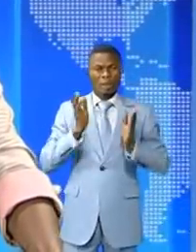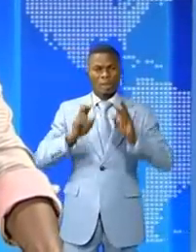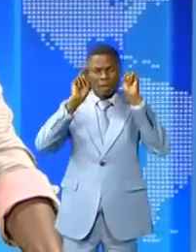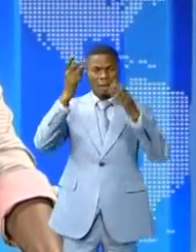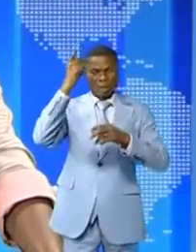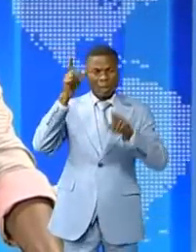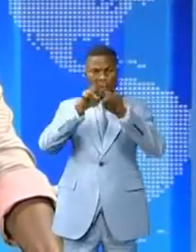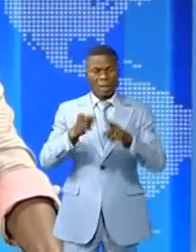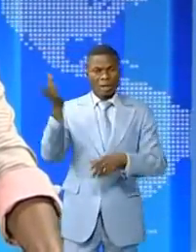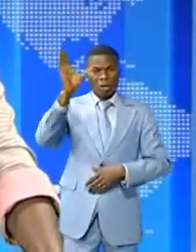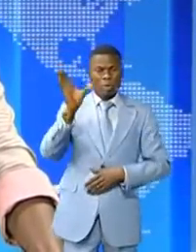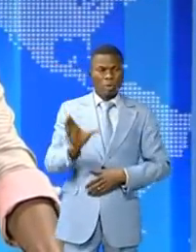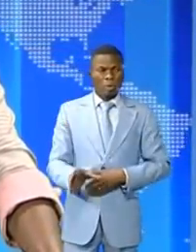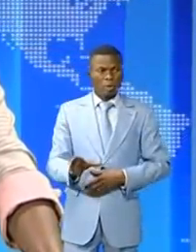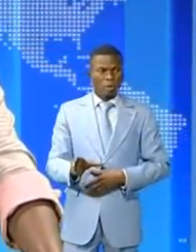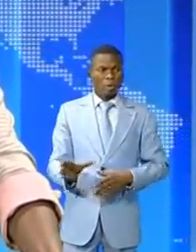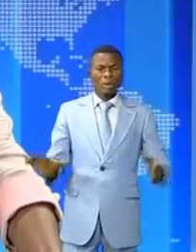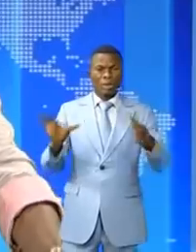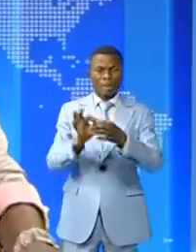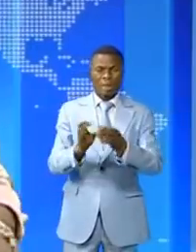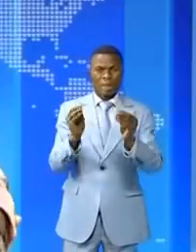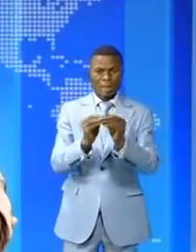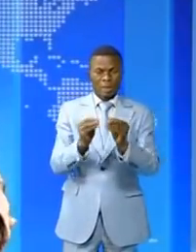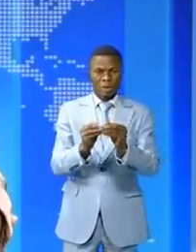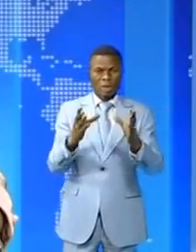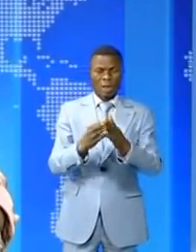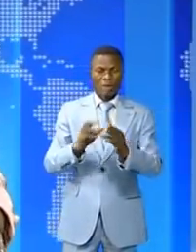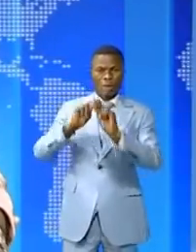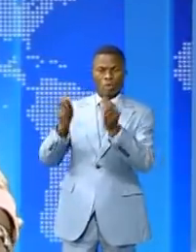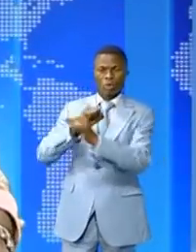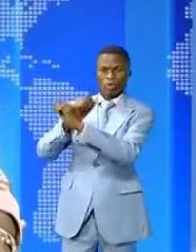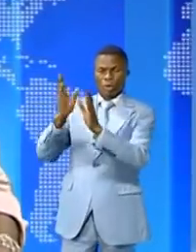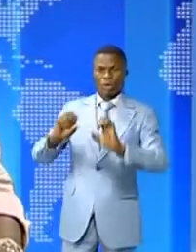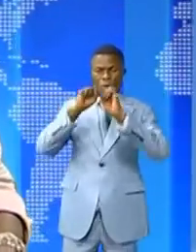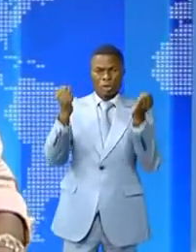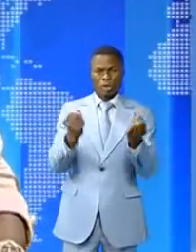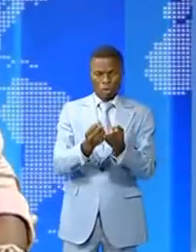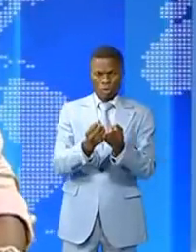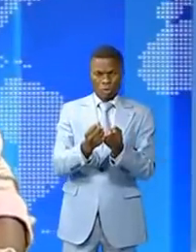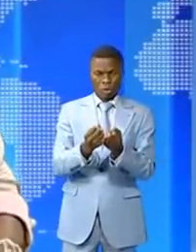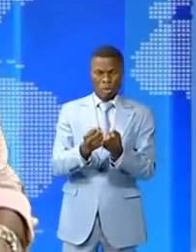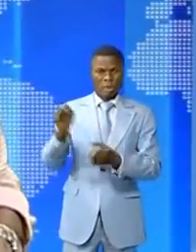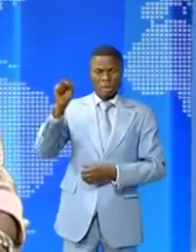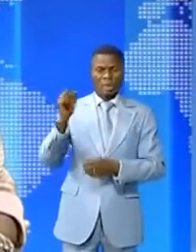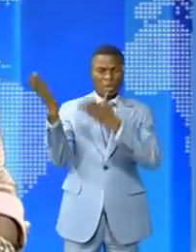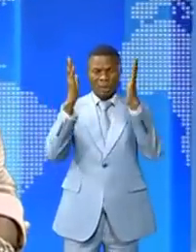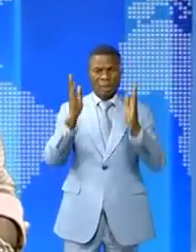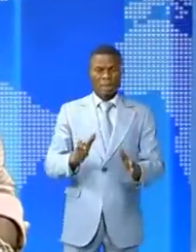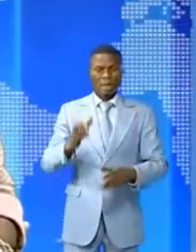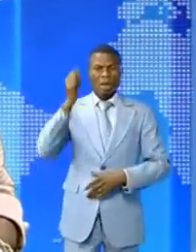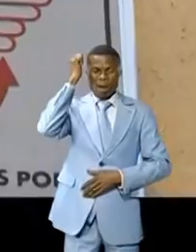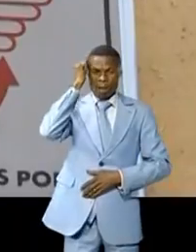Kinshasa et du Congo central ont eu des échanges avec le banc syndical de la Société commerciale des transports et